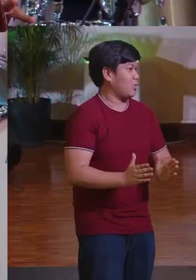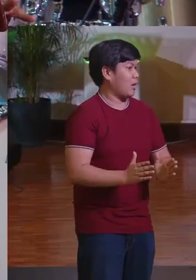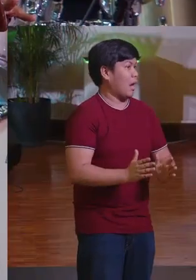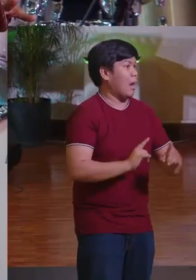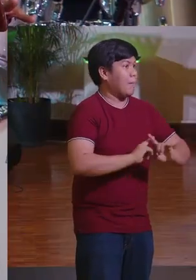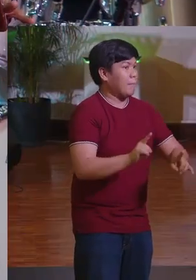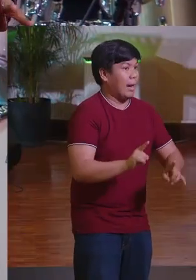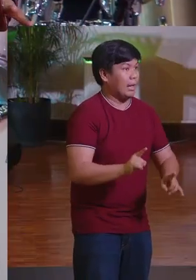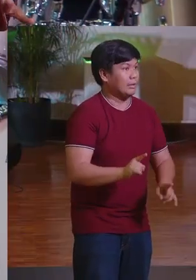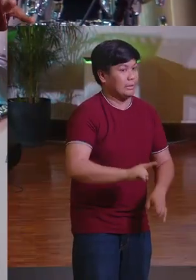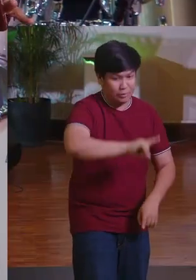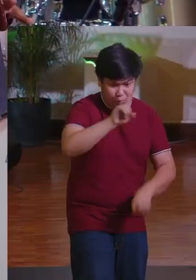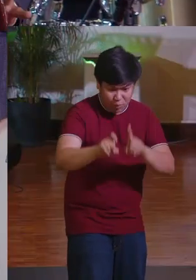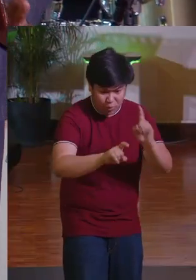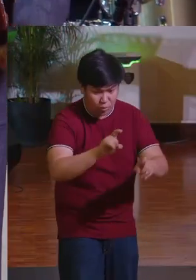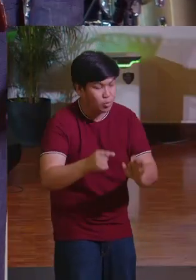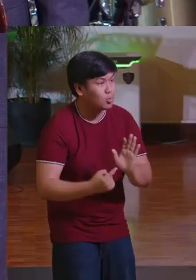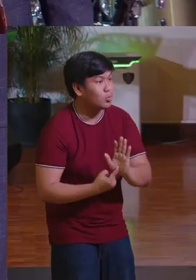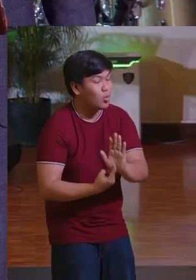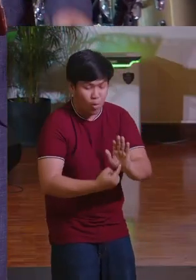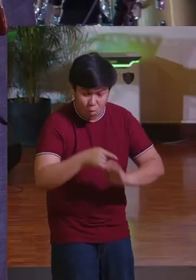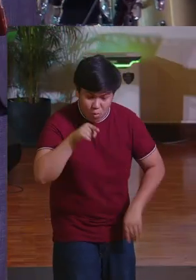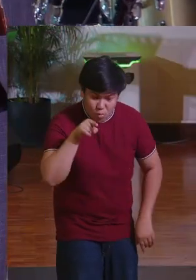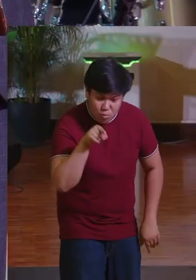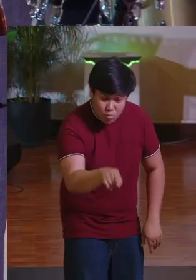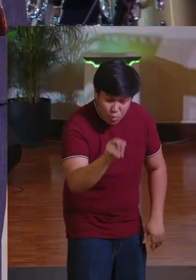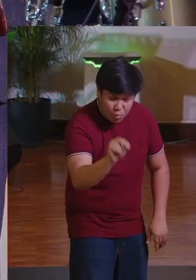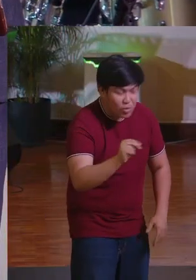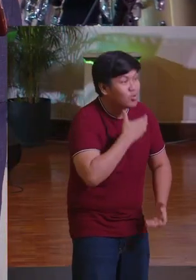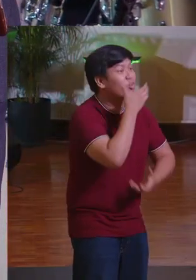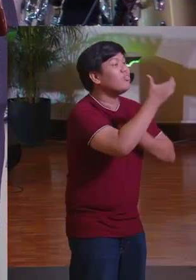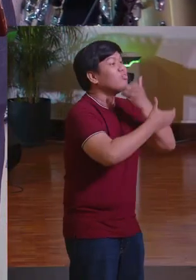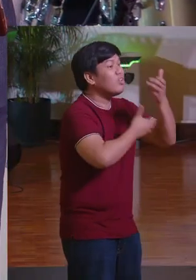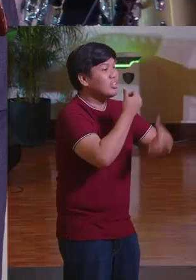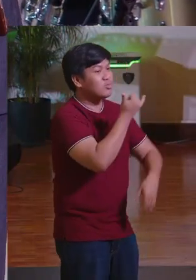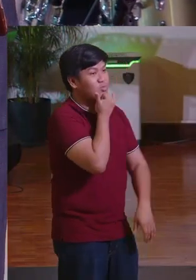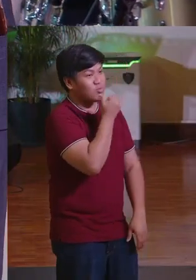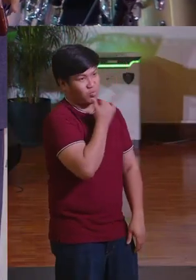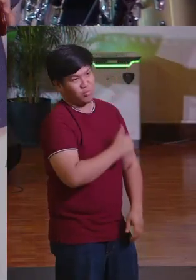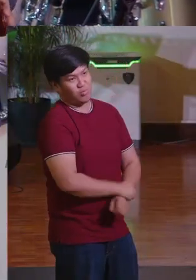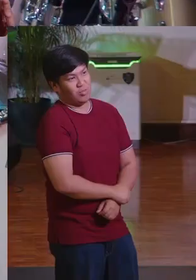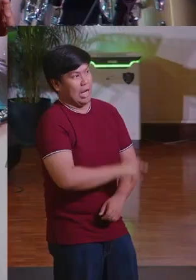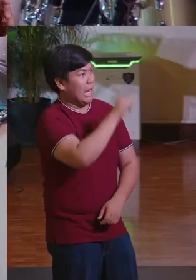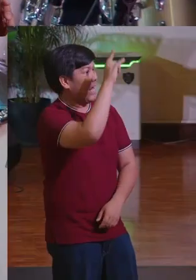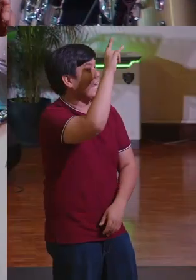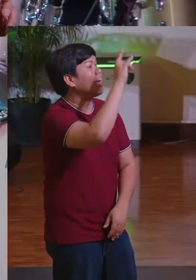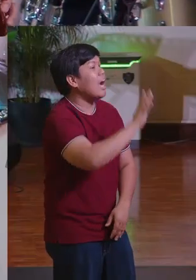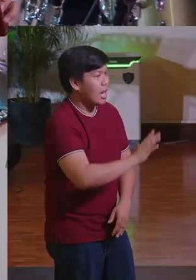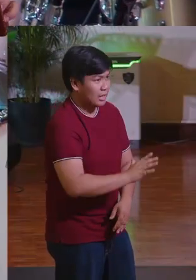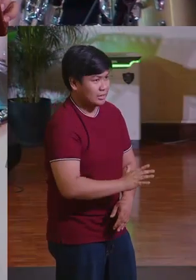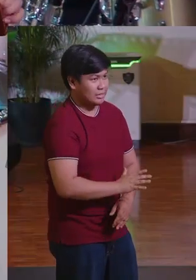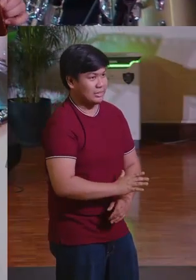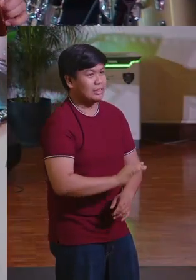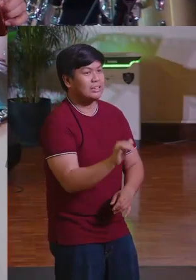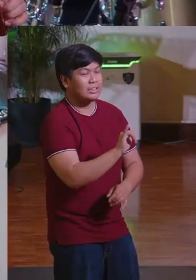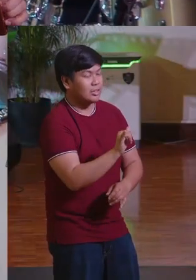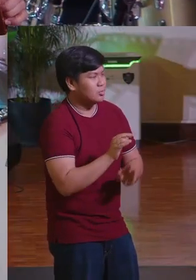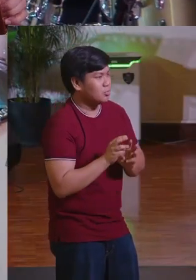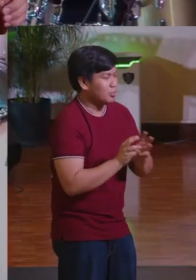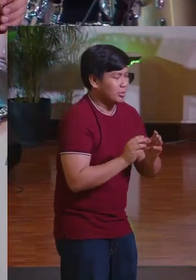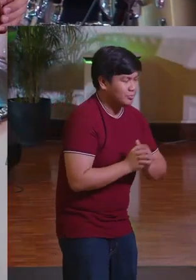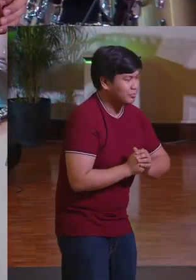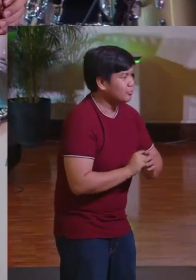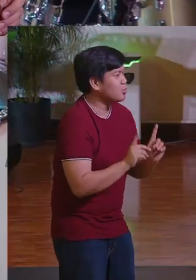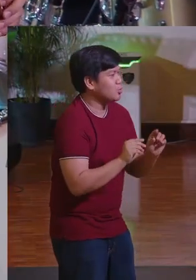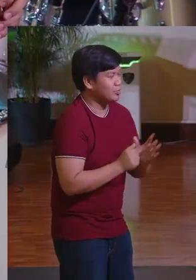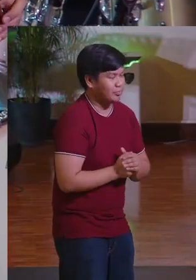talagang aminin na niya ang kanyang pagkakamali. Para bang ang Panginoong Diyos, naalala niyo ang Panginoong Diyos sa